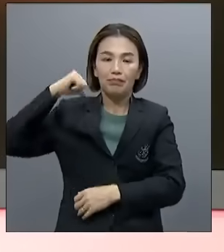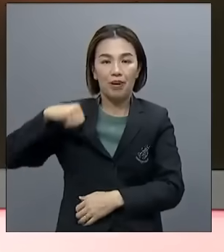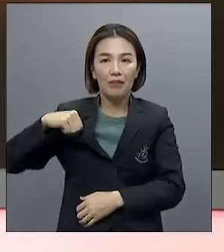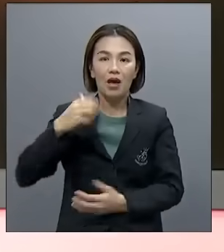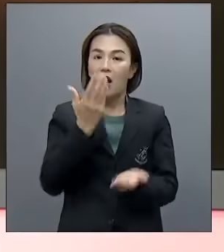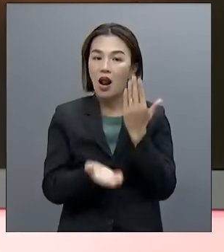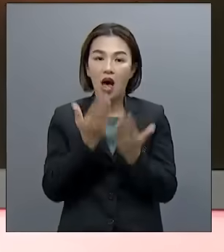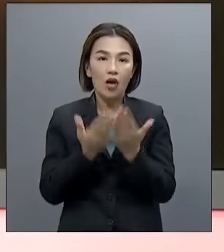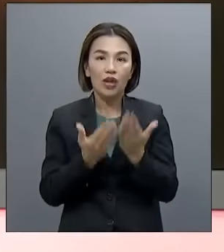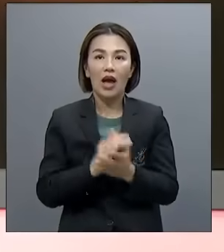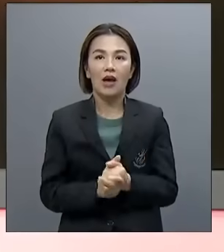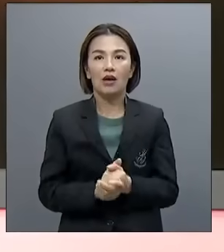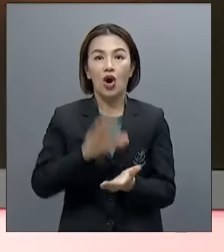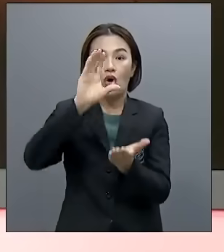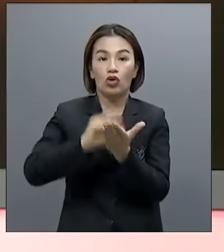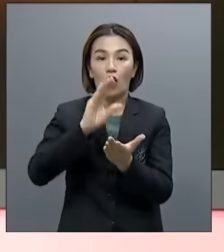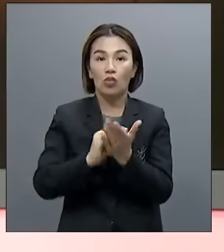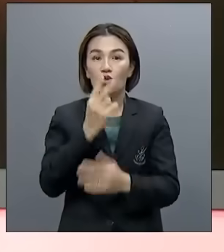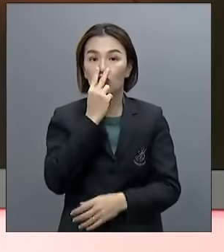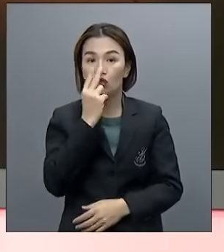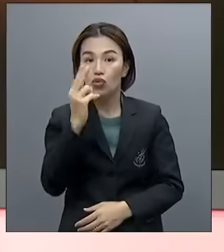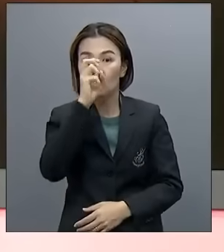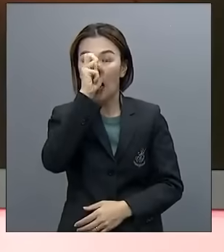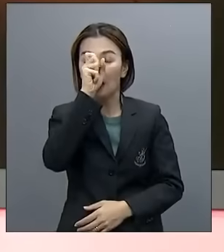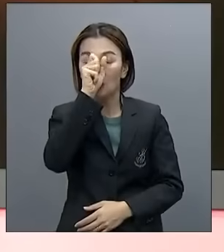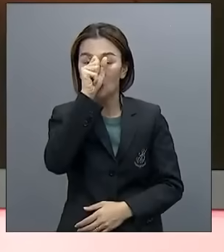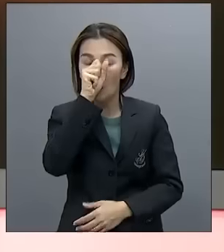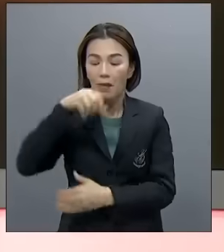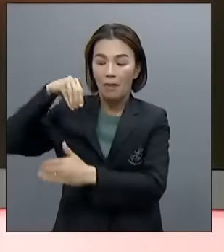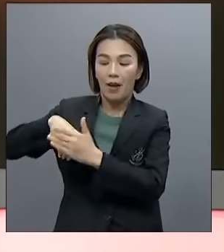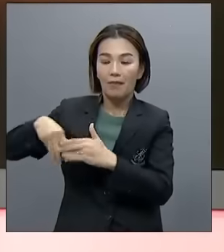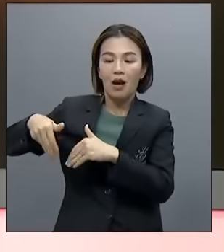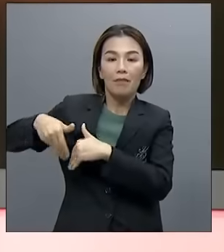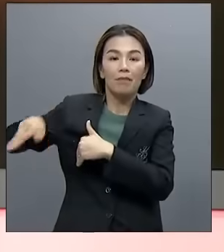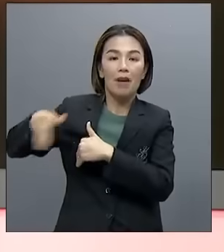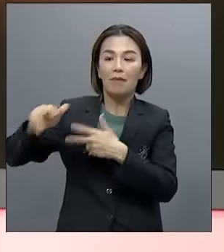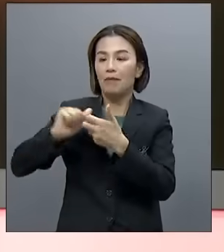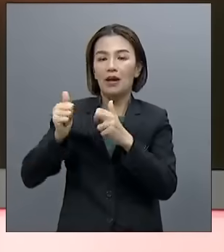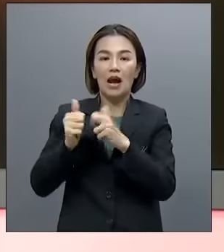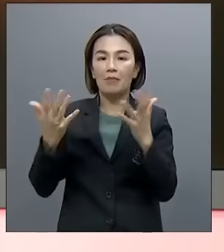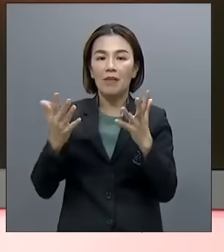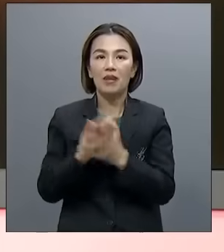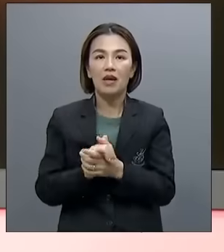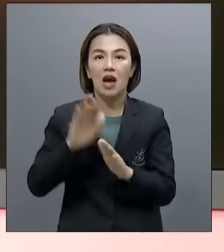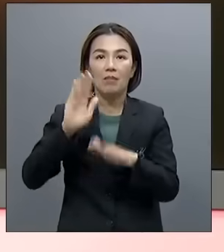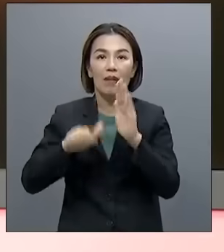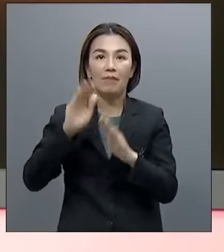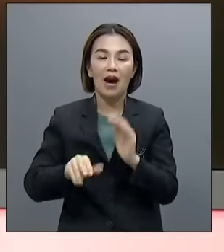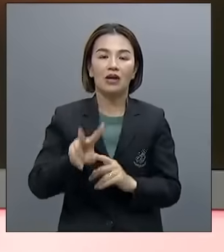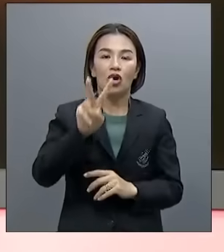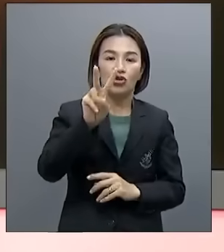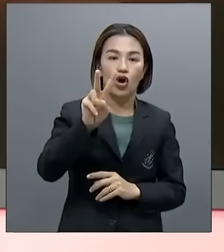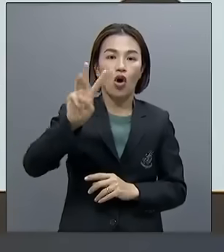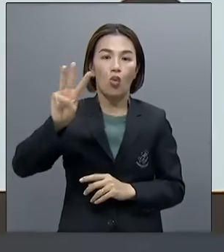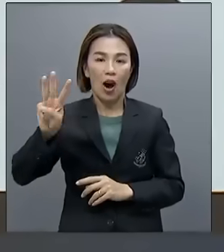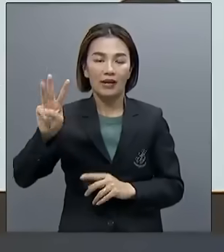ข้อมูลชุดนี้คุณผู้ชมจะเห็นว่าการทดสอบแบบห่างตัวเนี่ยไม่มีปัญหาอะไรนะคะเพราะว่ายังอยู่ในเกณฑ์ไม่เกิน2วัตต์ต่อกิโลกรัมแ